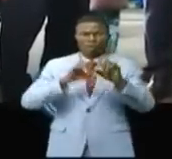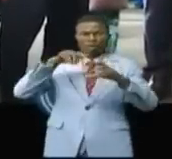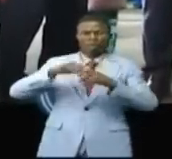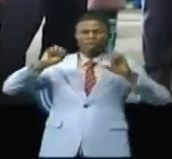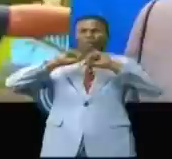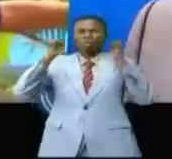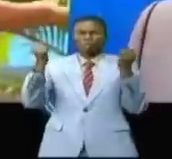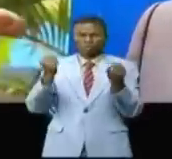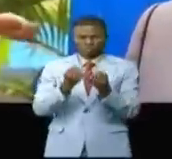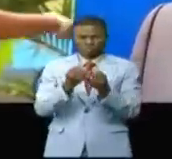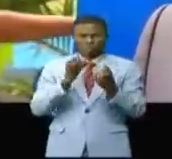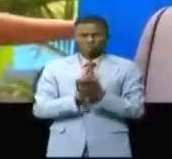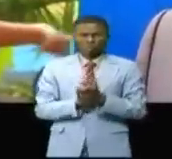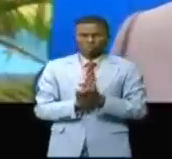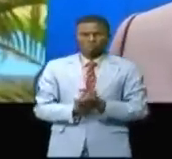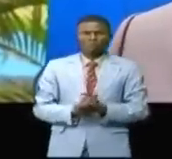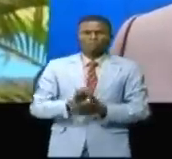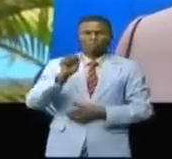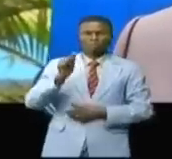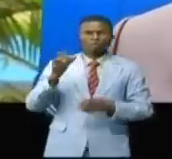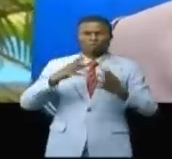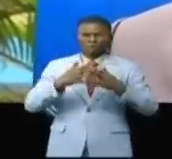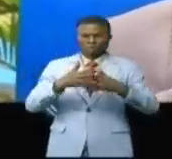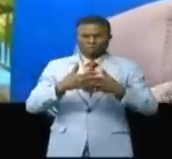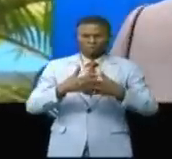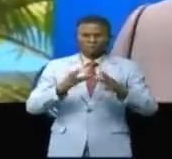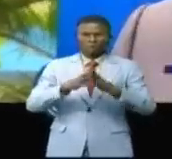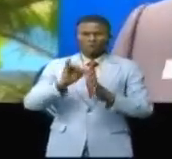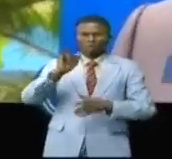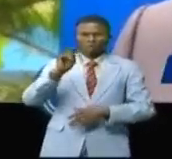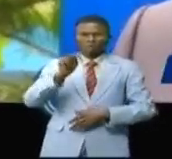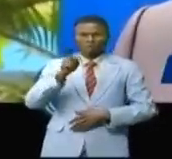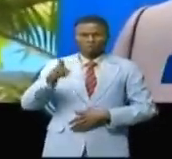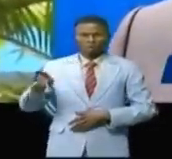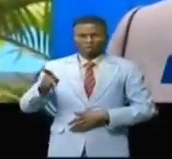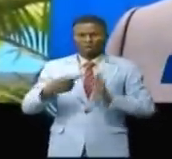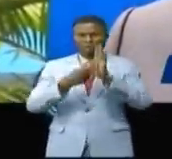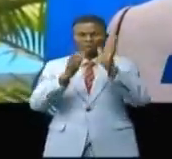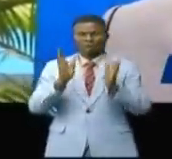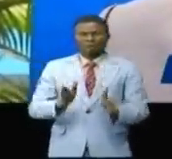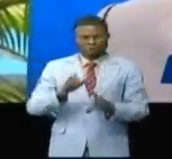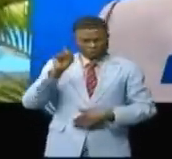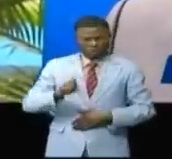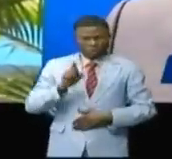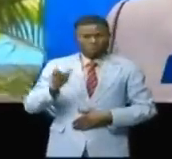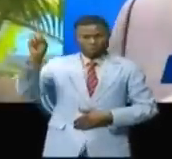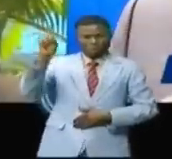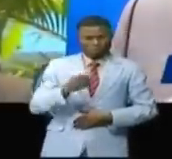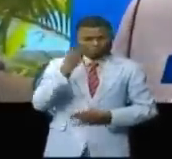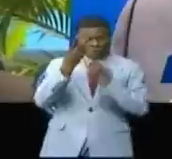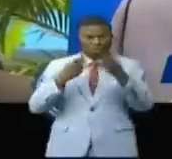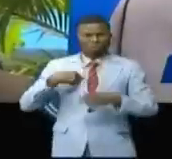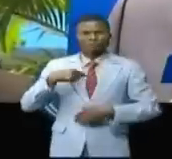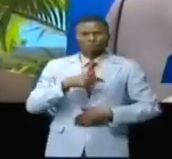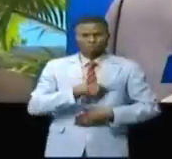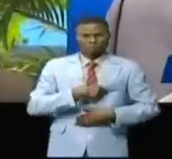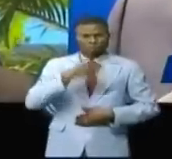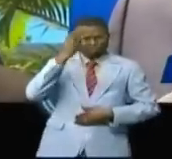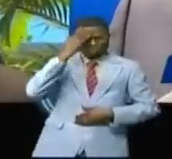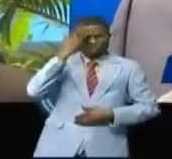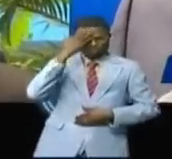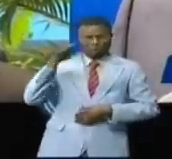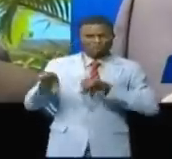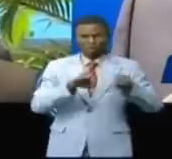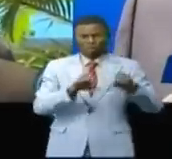d'un olé de la jica et en coopération avec les npp le nouveau représentant 2 est venu nous visiter pour ce rendez compte des